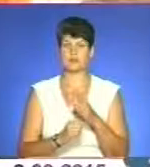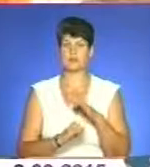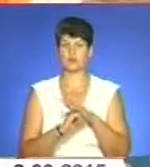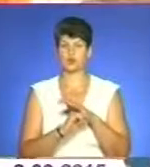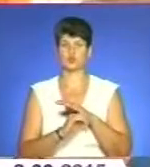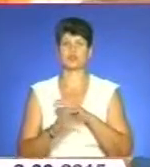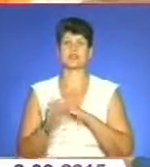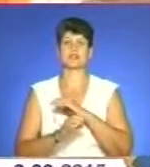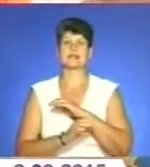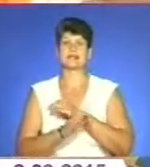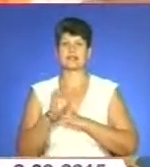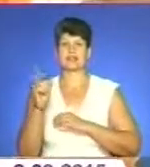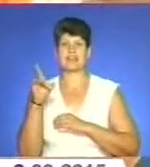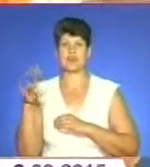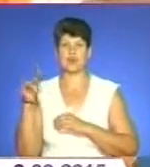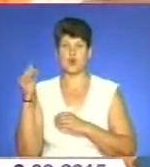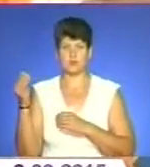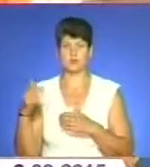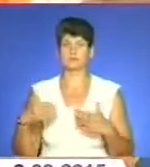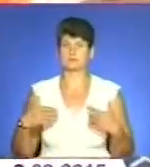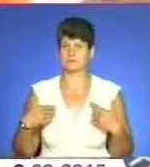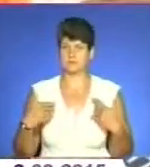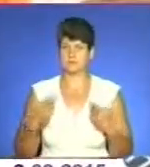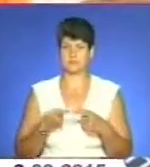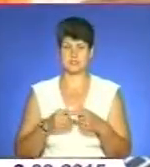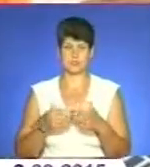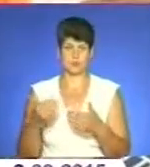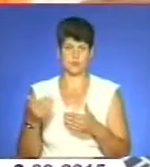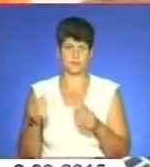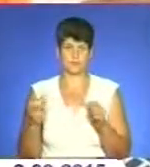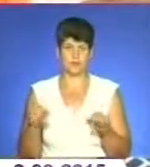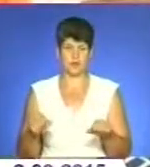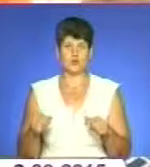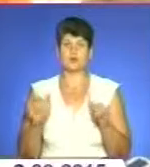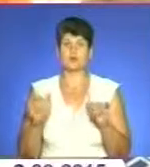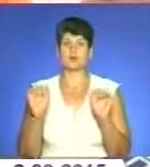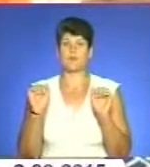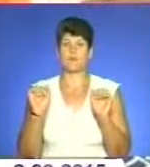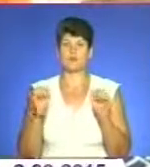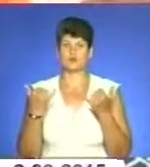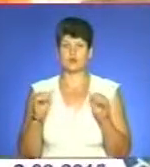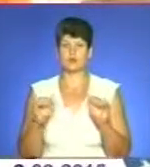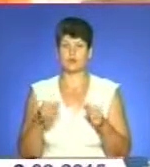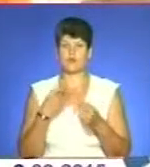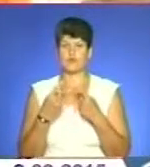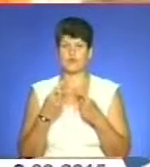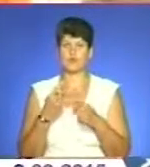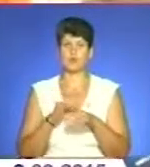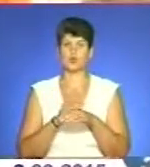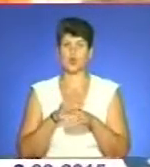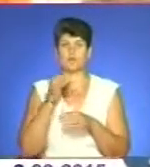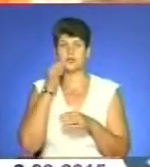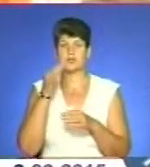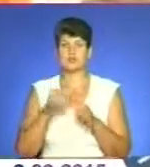Східної Європи, то ми тільки вітаємо такі кроки. Сьогодні ми можемо вже говорити про певний добрий досвід, який